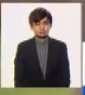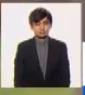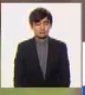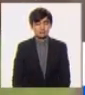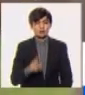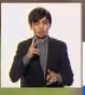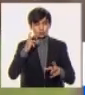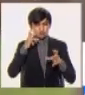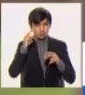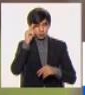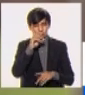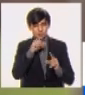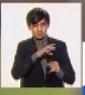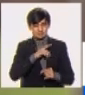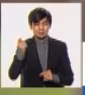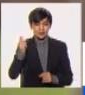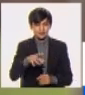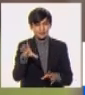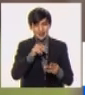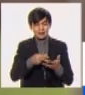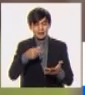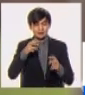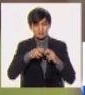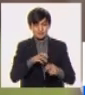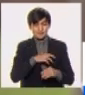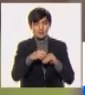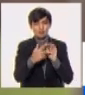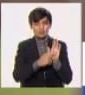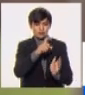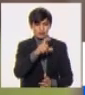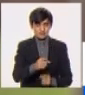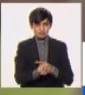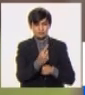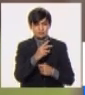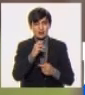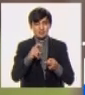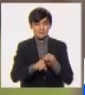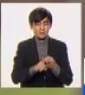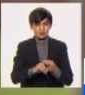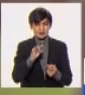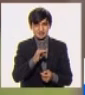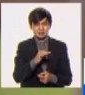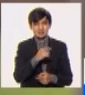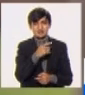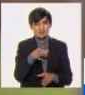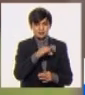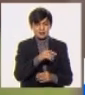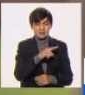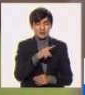Келген студенттердің анализін тексерген кезде 18-інде коронавирус инфекция анықталды. Олар